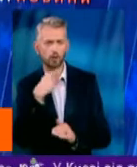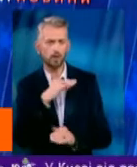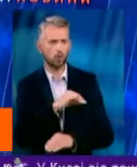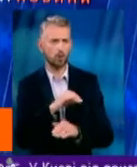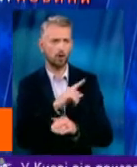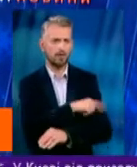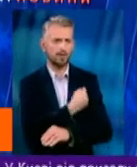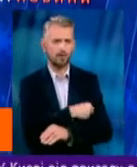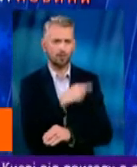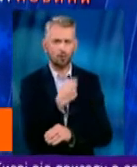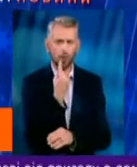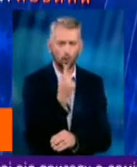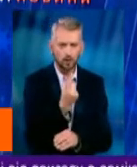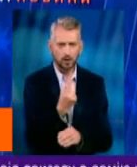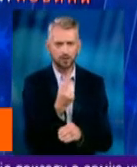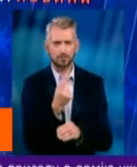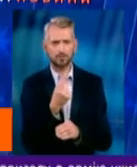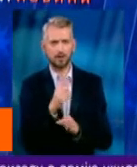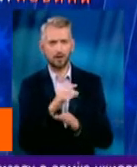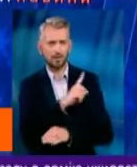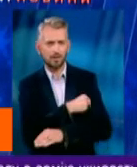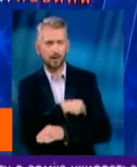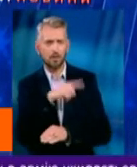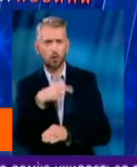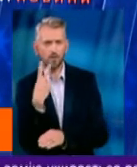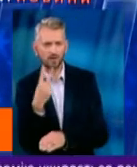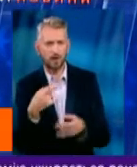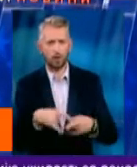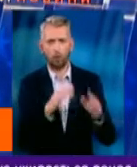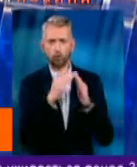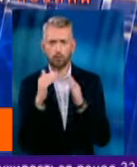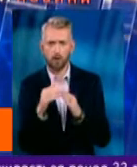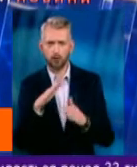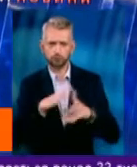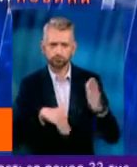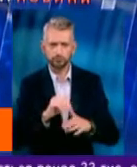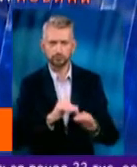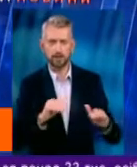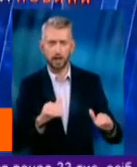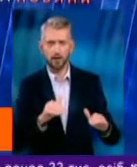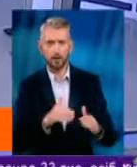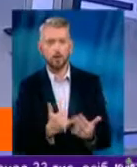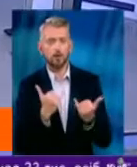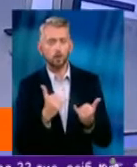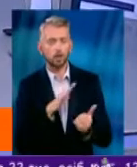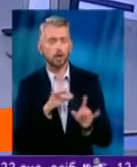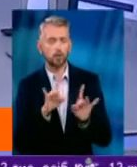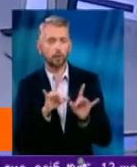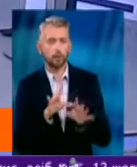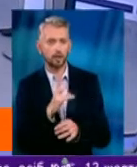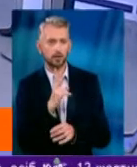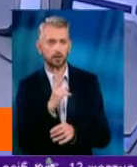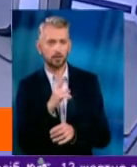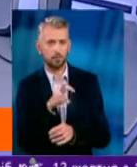лікарню дитячу, про другу лікарню, про пологові будинки. Ми от сьогодні розповідали Віталію